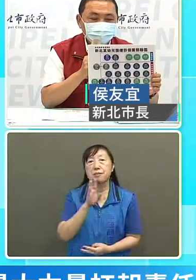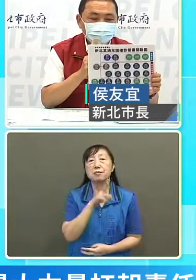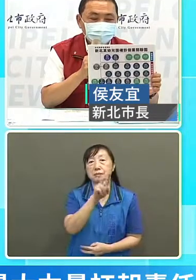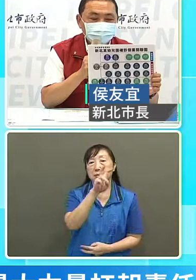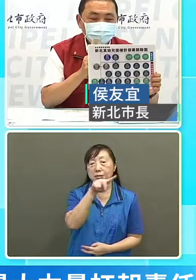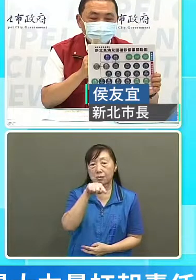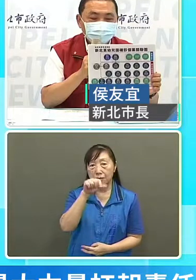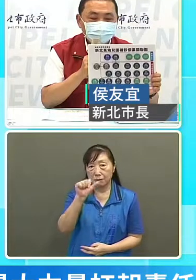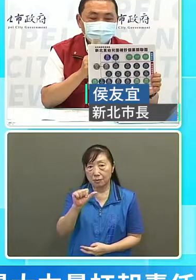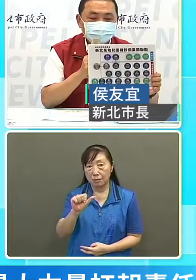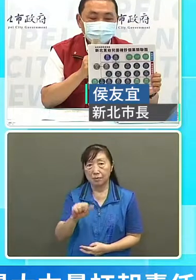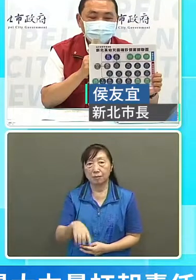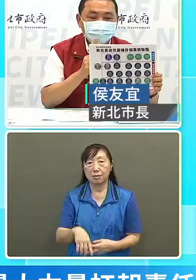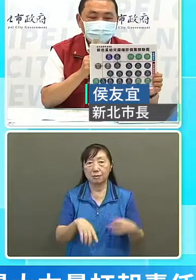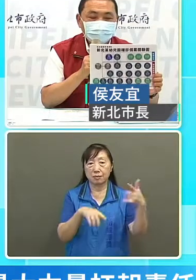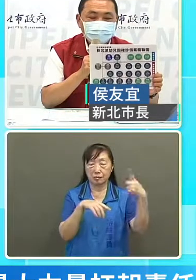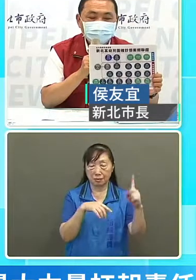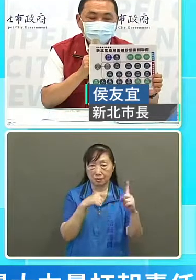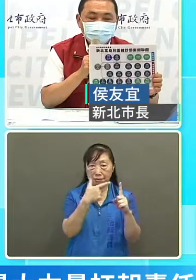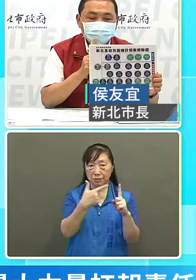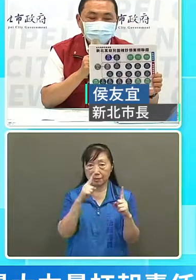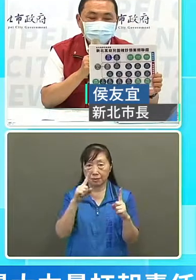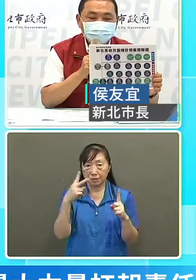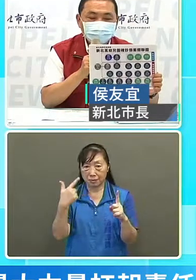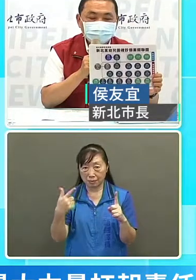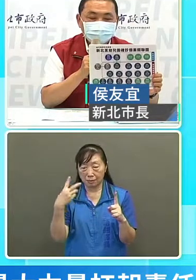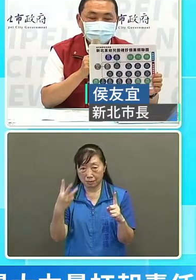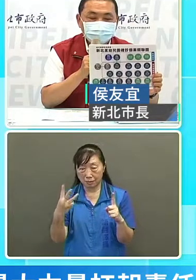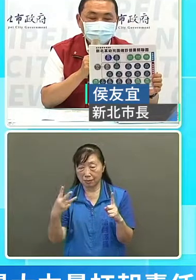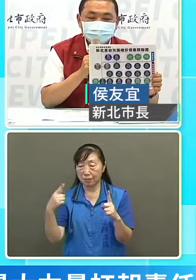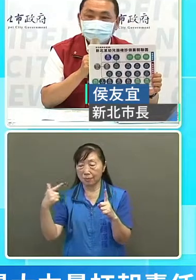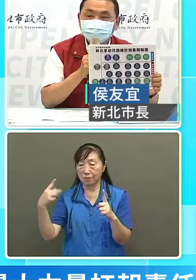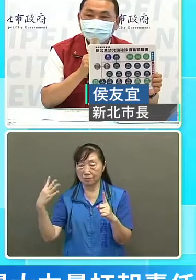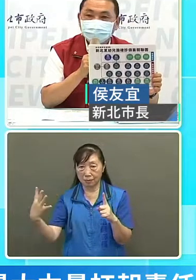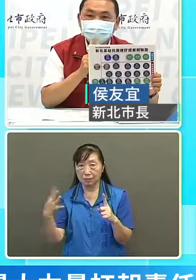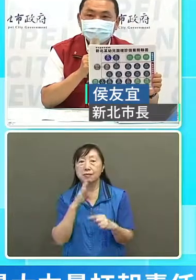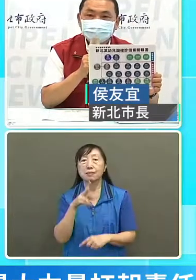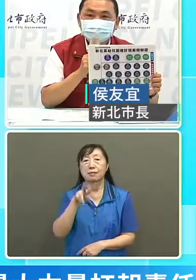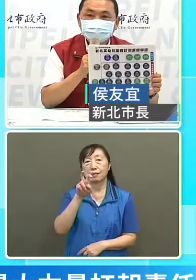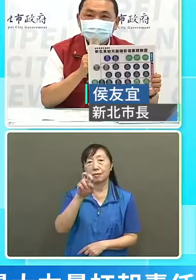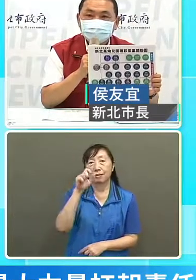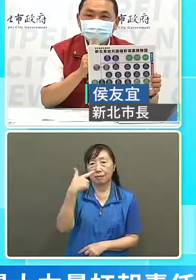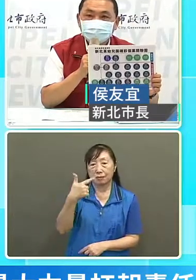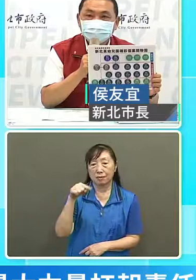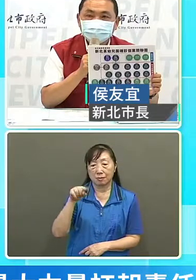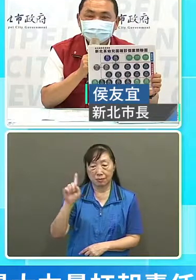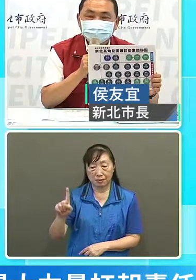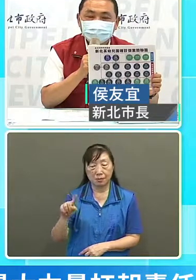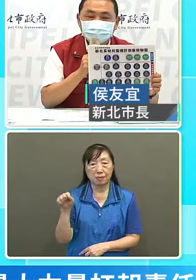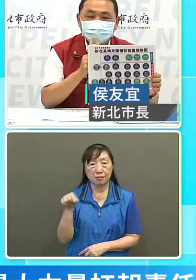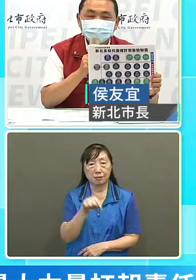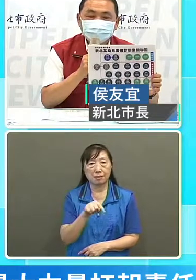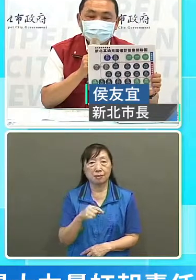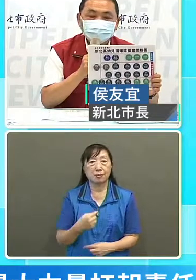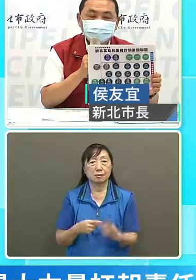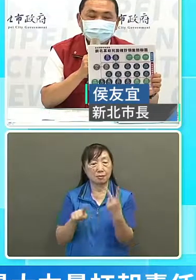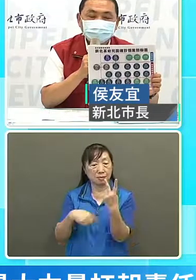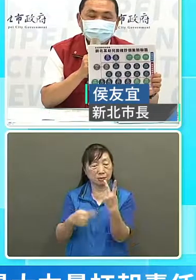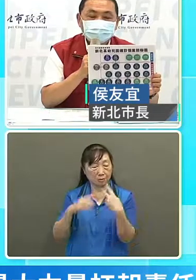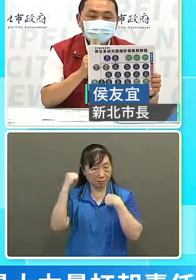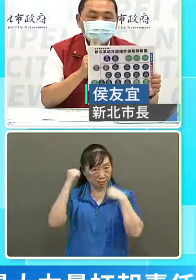22.5， 16163还有16164的 26.1， 这2个早上验出